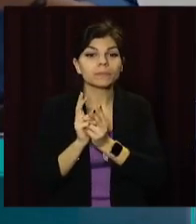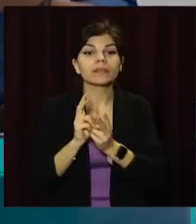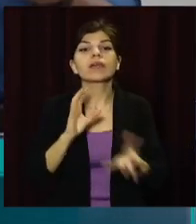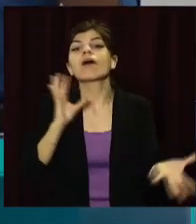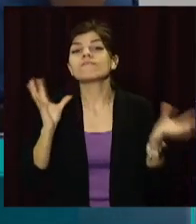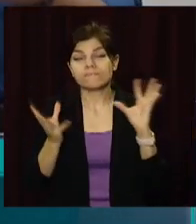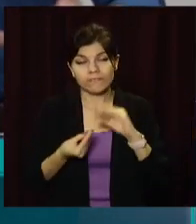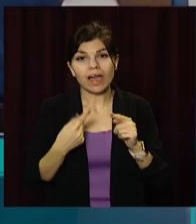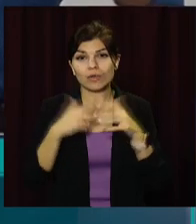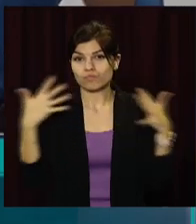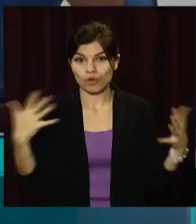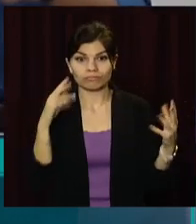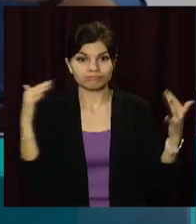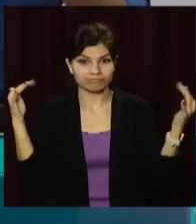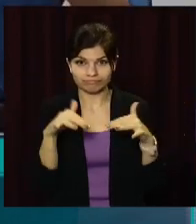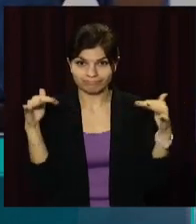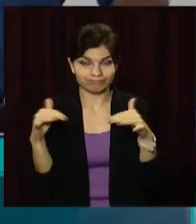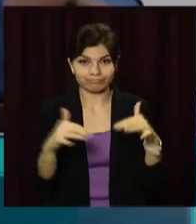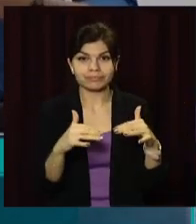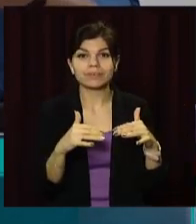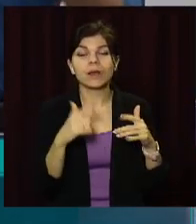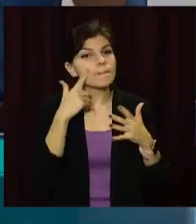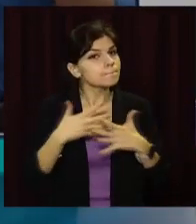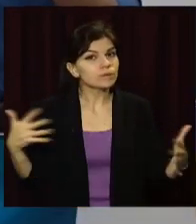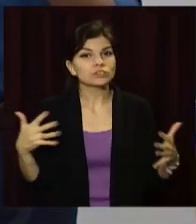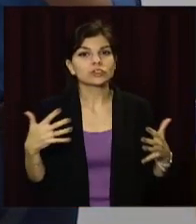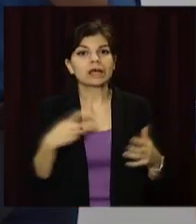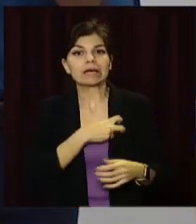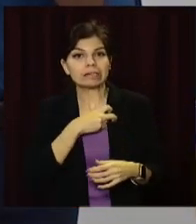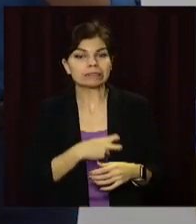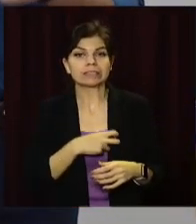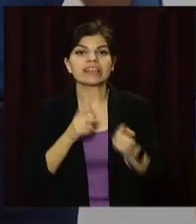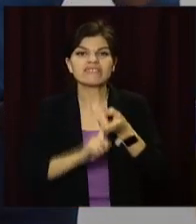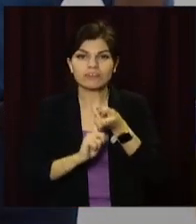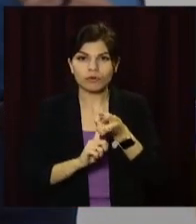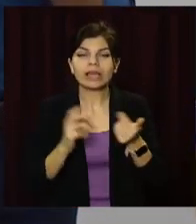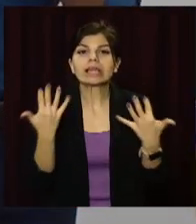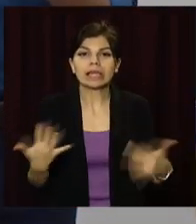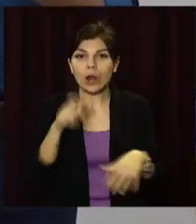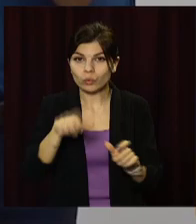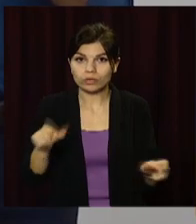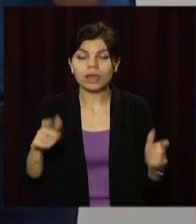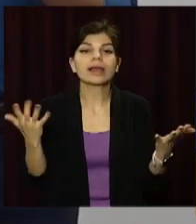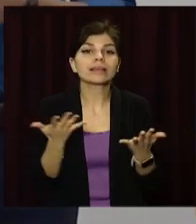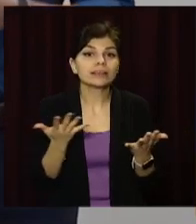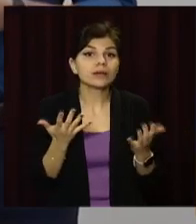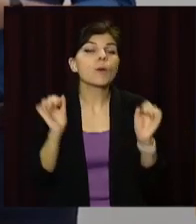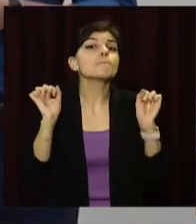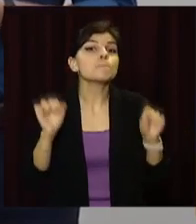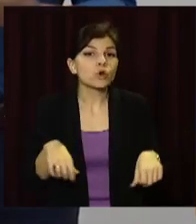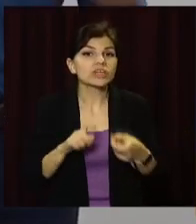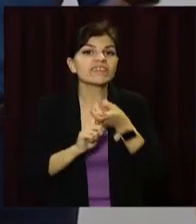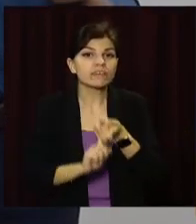І як наслідок цієї великої кількості контактів збільшується ризик інфікування і кількість людей,